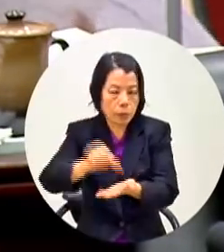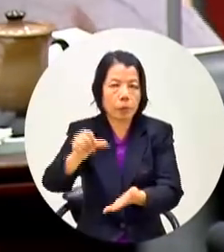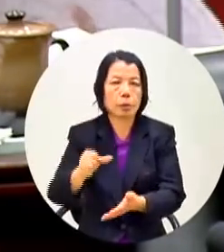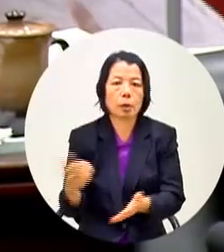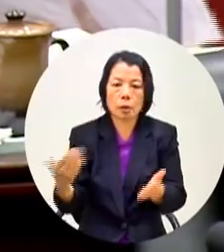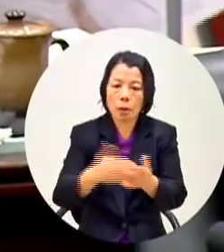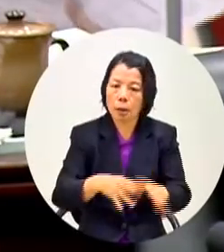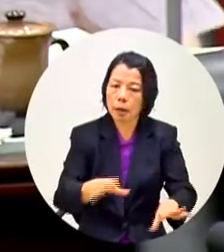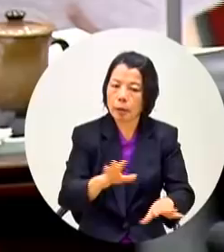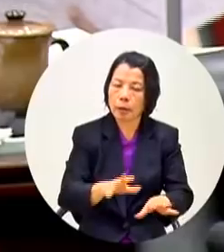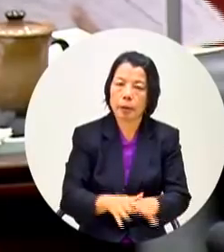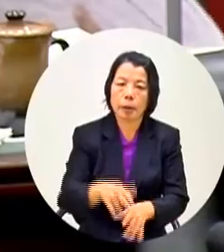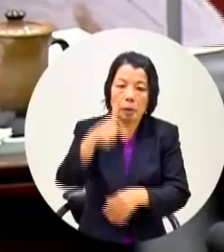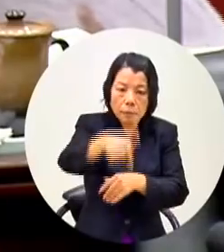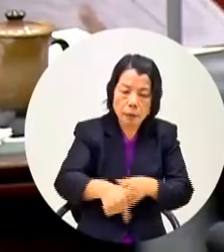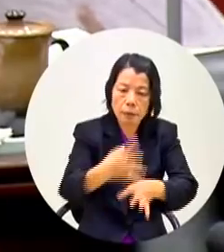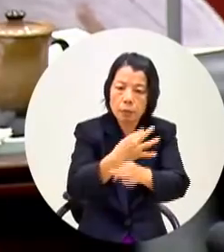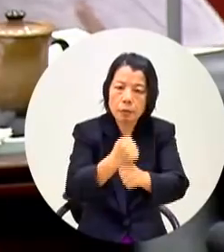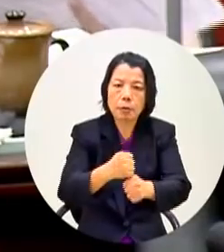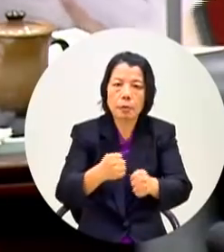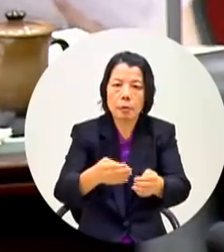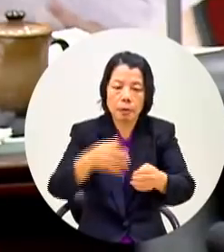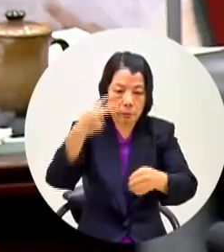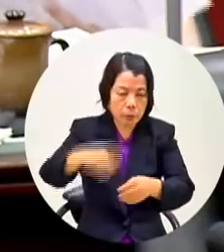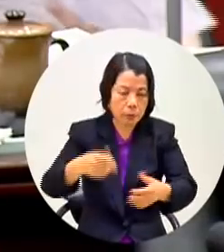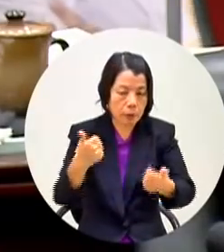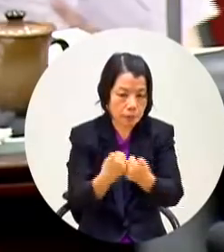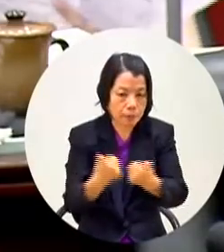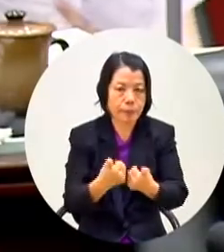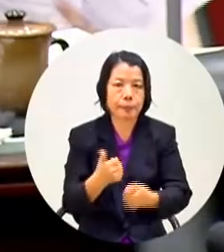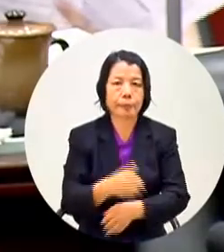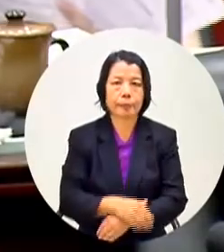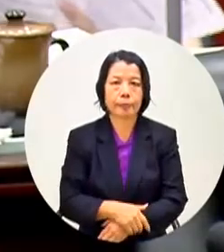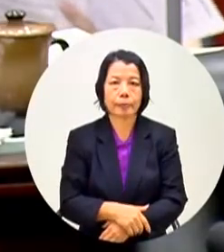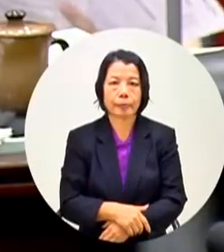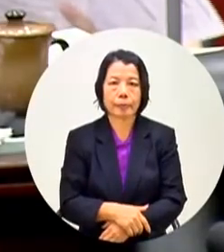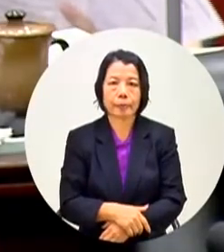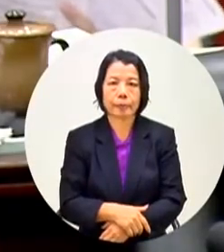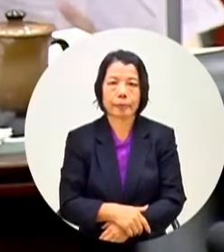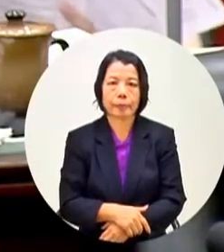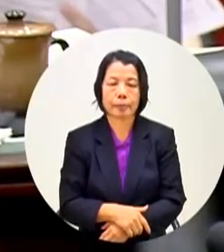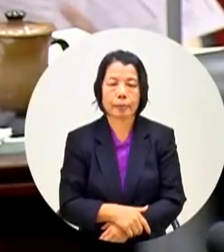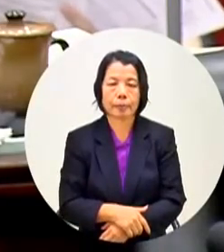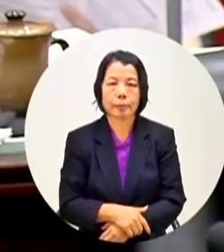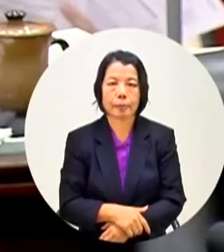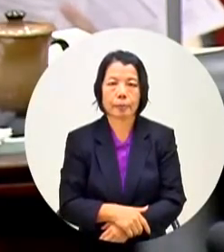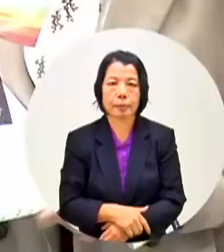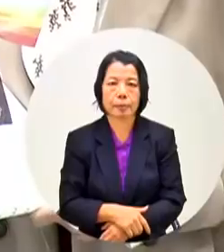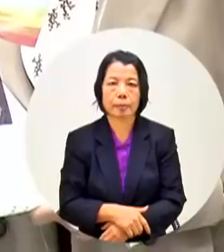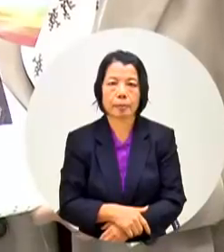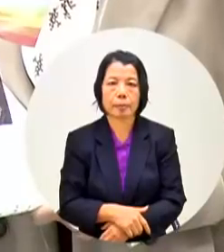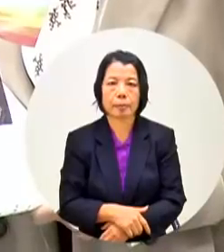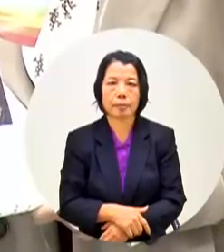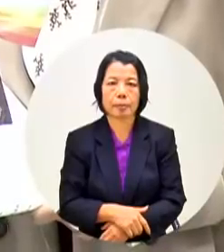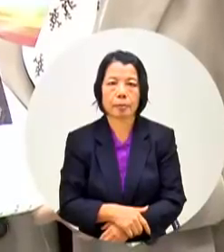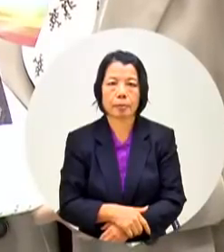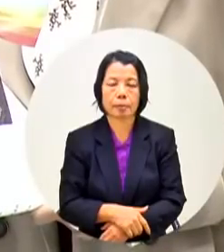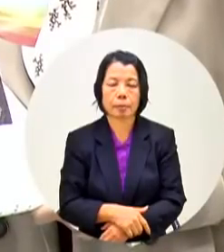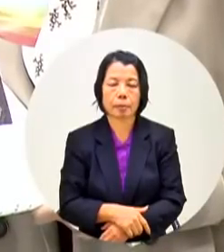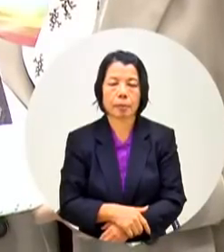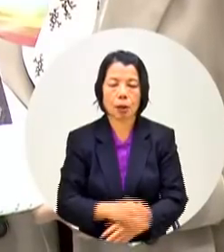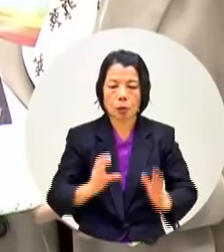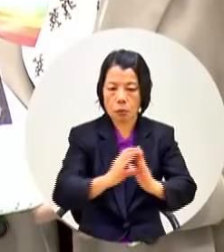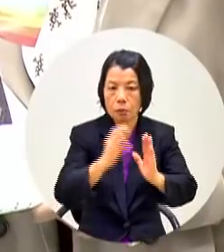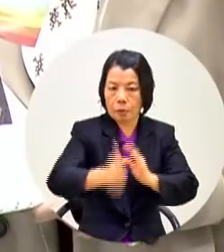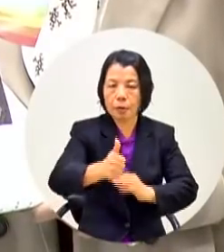有的专家会议开完吗？可不可以请市长，我们请市局长决定的是吗？ 对，因为这个是